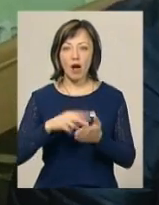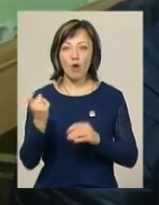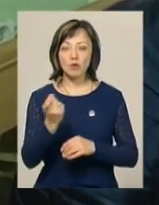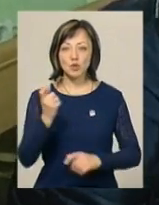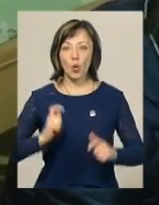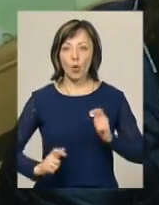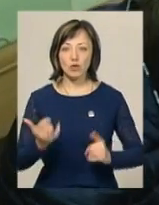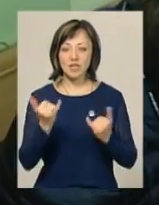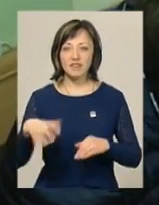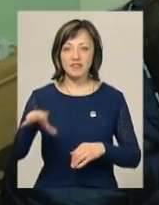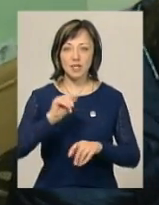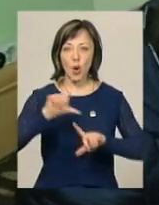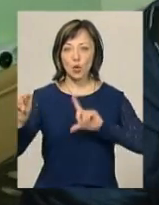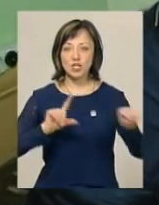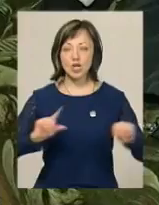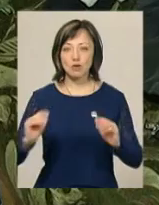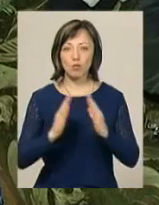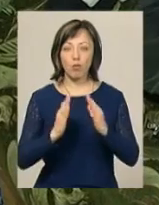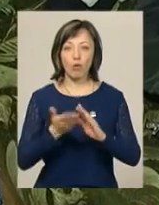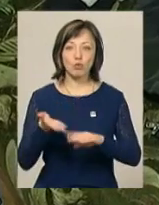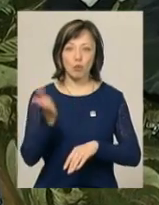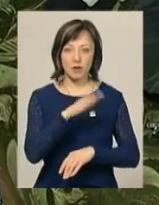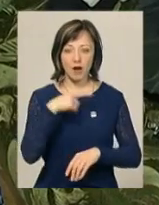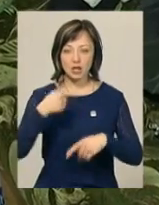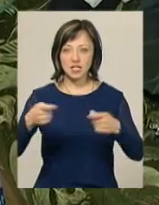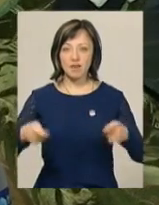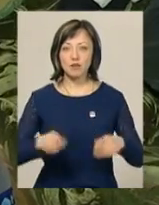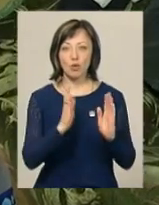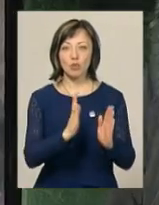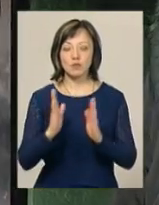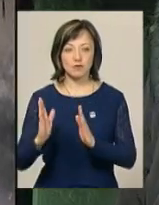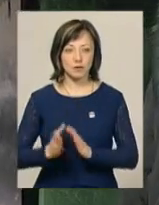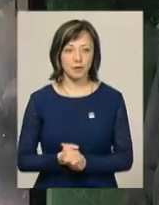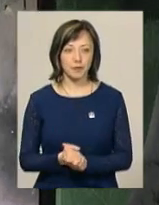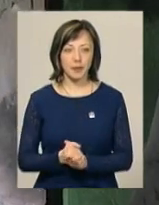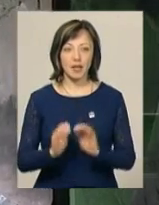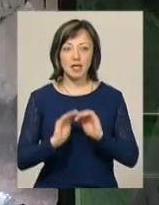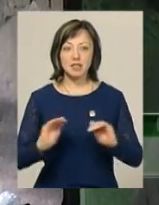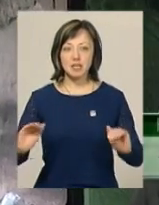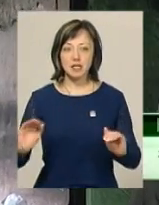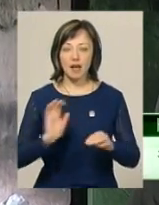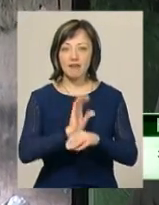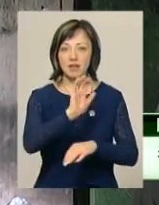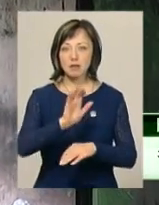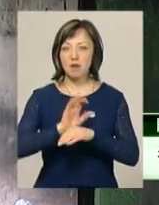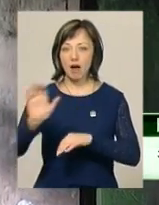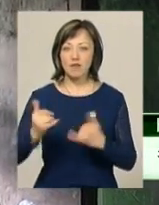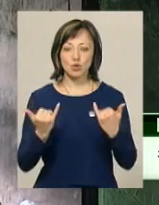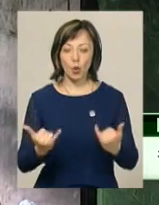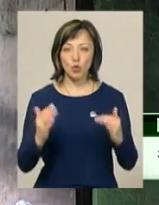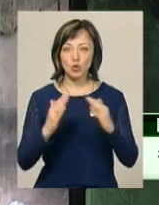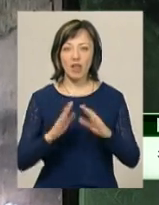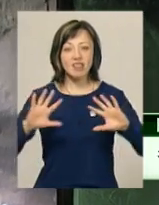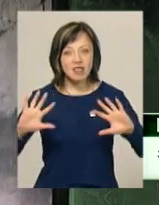коледжу. Зараз всі вони роз'їжджаються по домівках, каже завідувачка гуртожитку Надія Грєкул. Дітей відправили сьогодні додому на